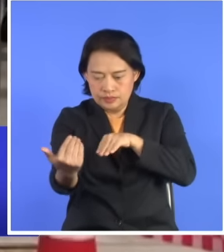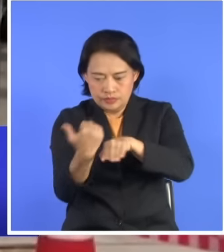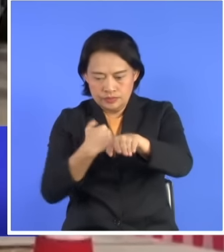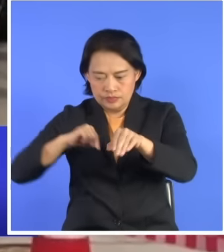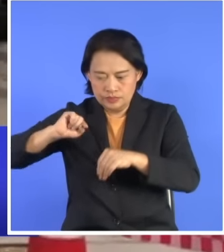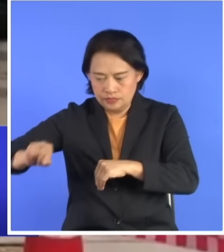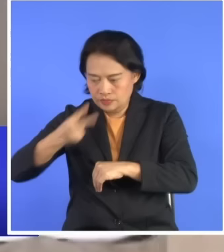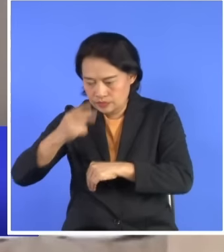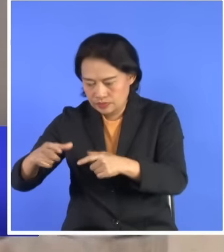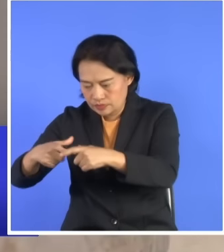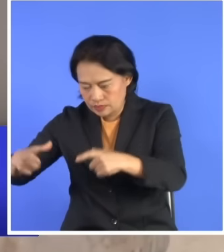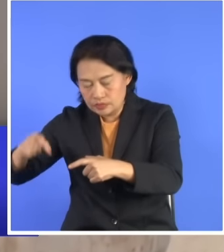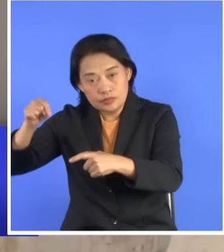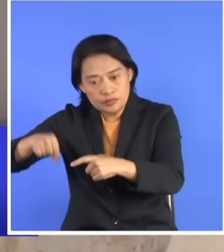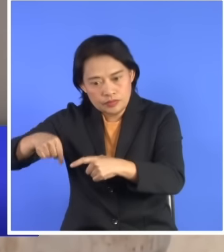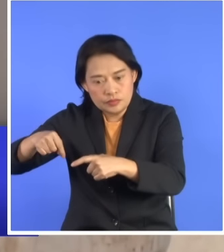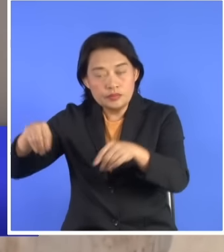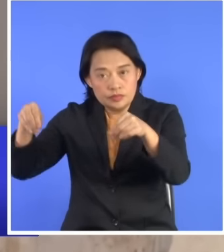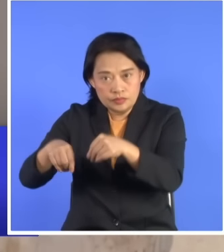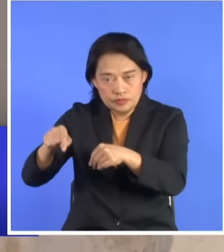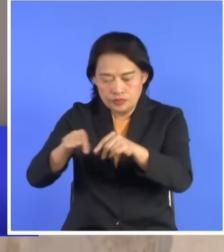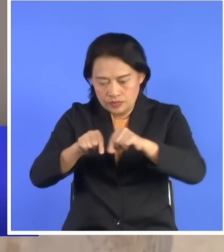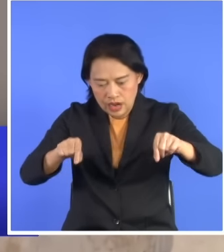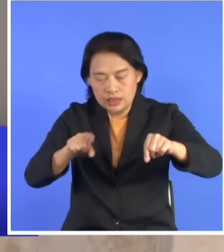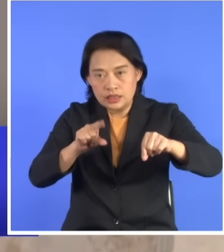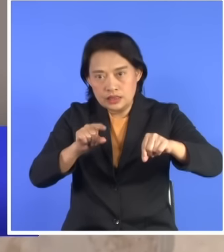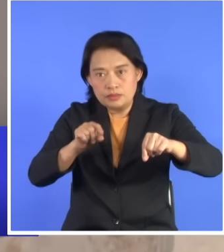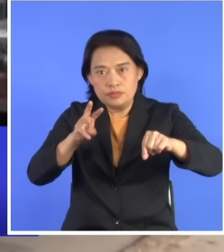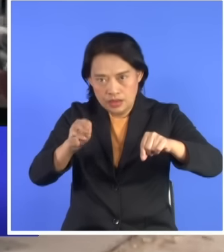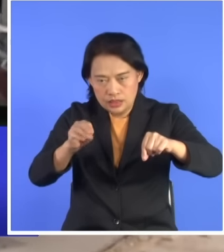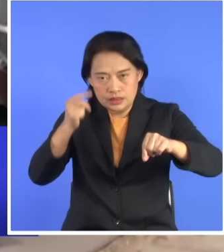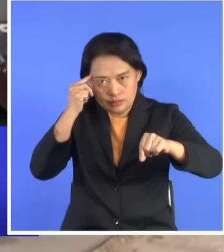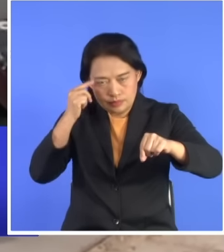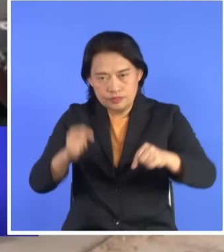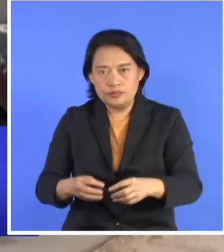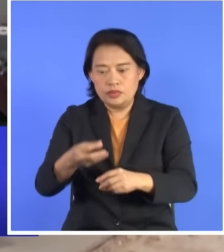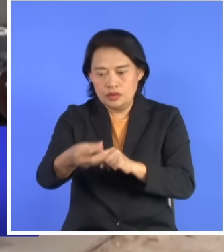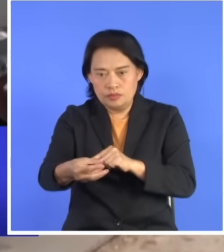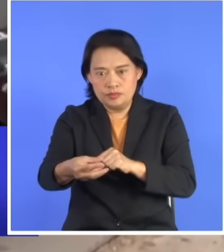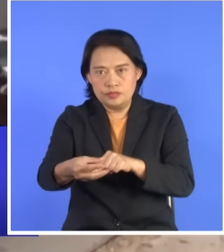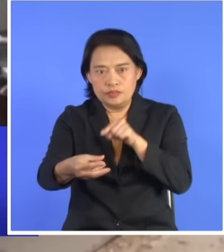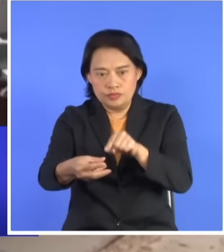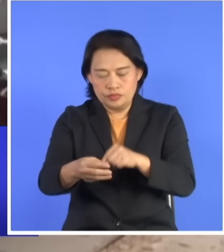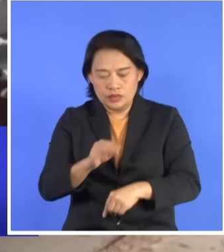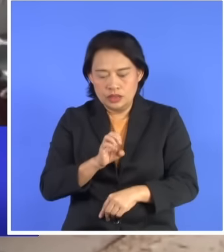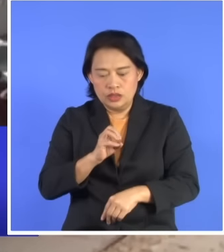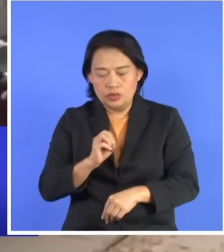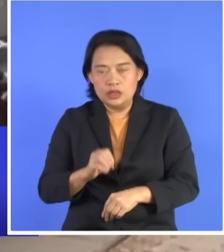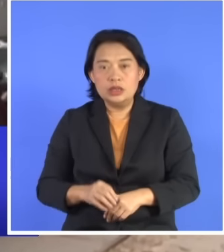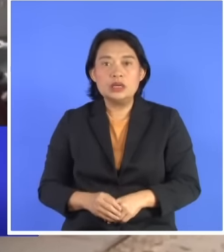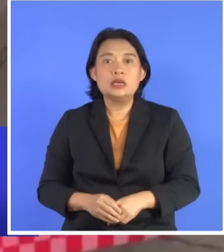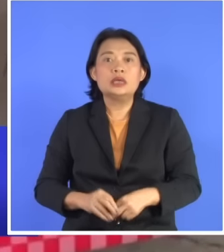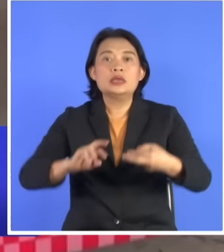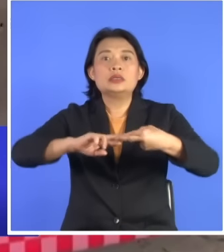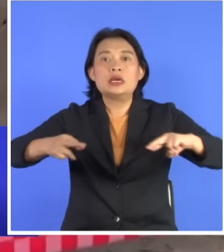จรปิดนะครับห่างจากจุดเกิดเหตุจุดแรกประมาณสัก 20เมตรคาดว่าเป็นระเบิดหน่วย EODก็เลยใช้เชือกนี่คล้องแล้วก็ดึง